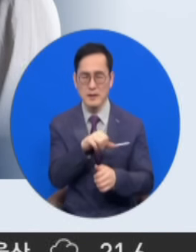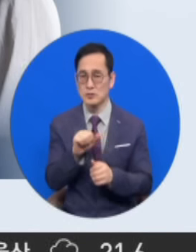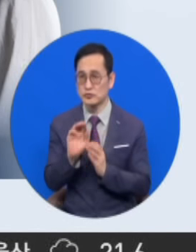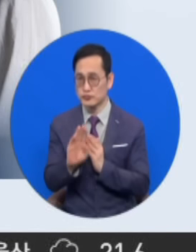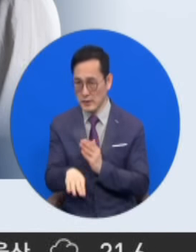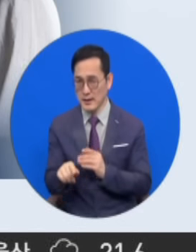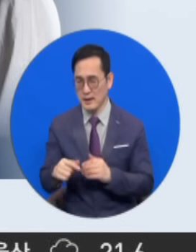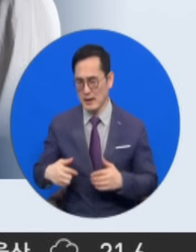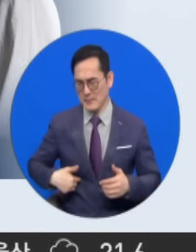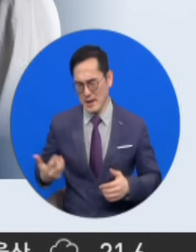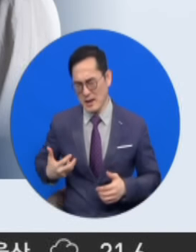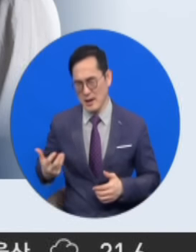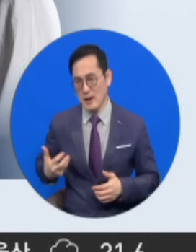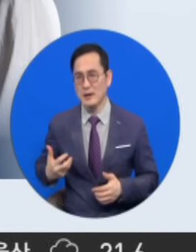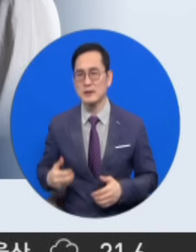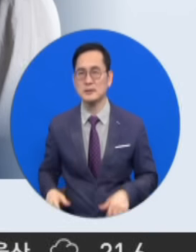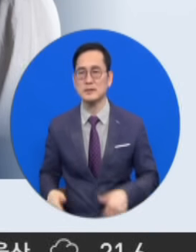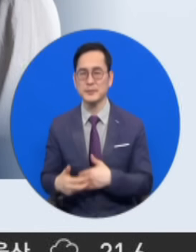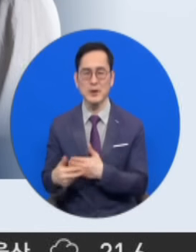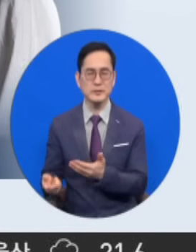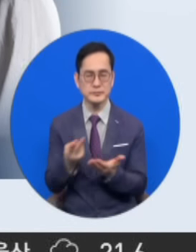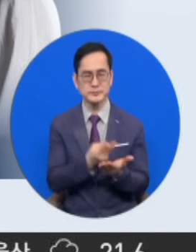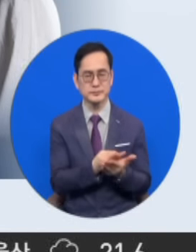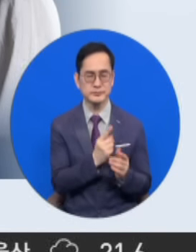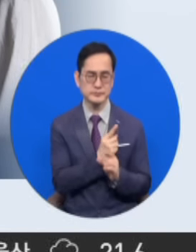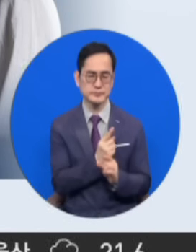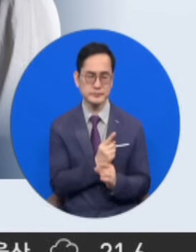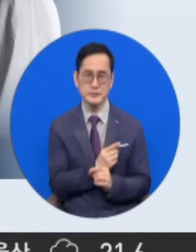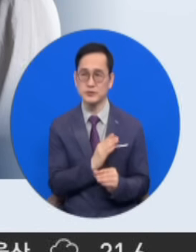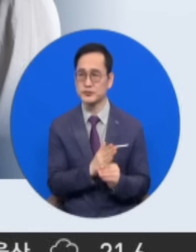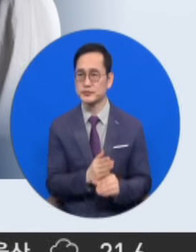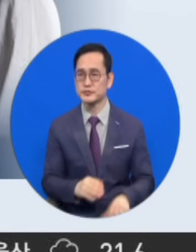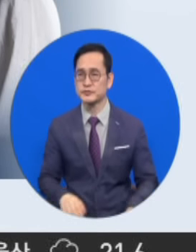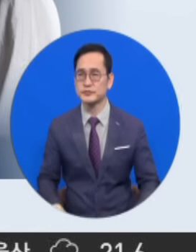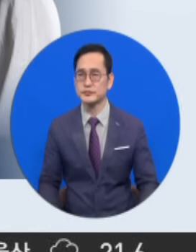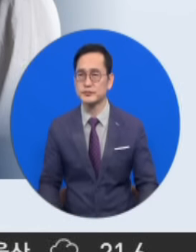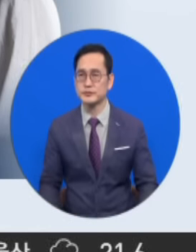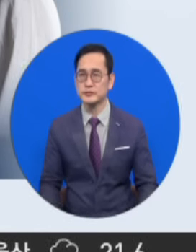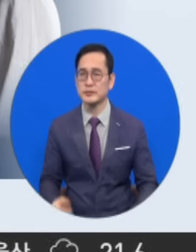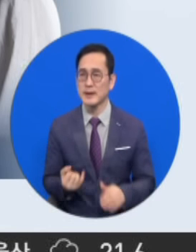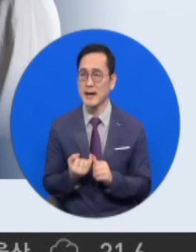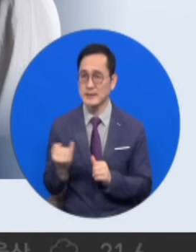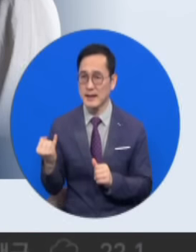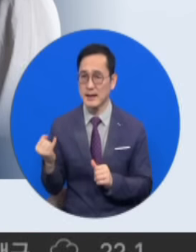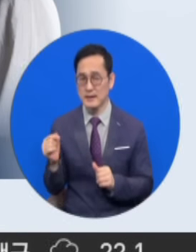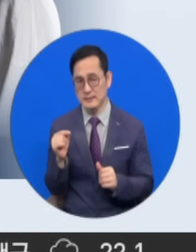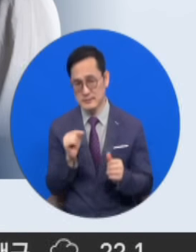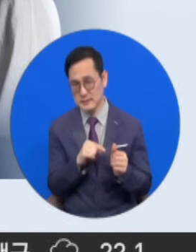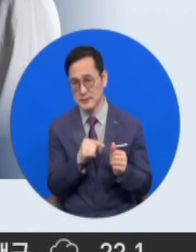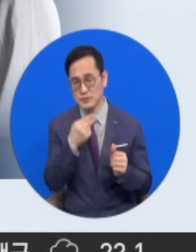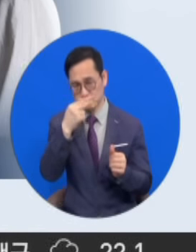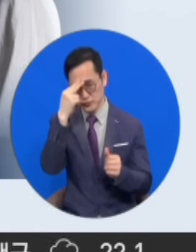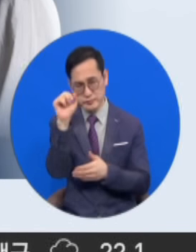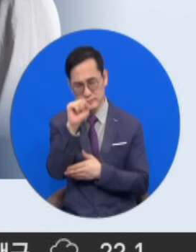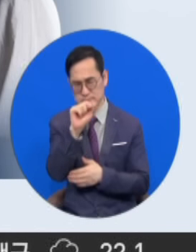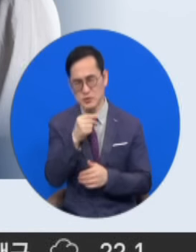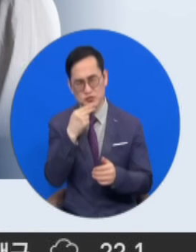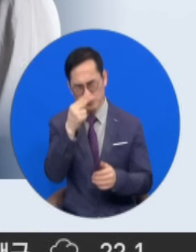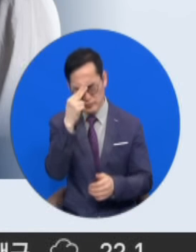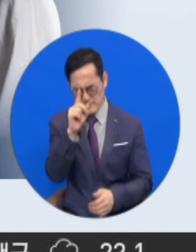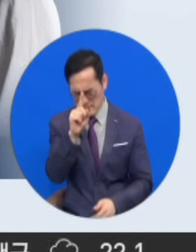병원으로 이송됐고요. 치료가 받고 나서 경찰에 조사를 받을 예정입니다. 동승했던 운전자의 아내는요. 술을 한 방울도 안